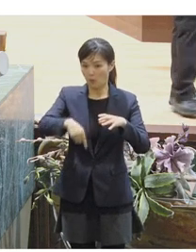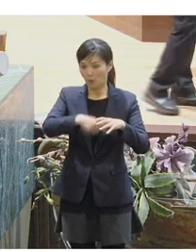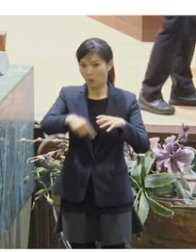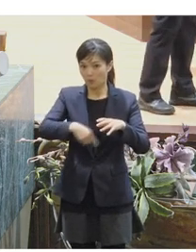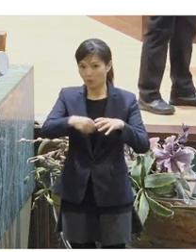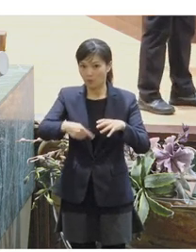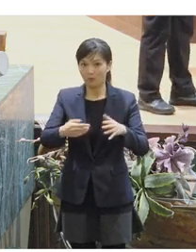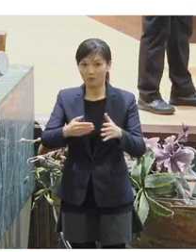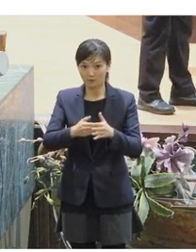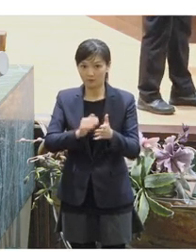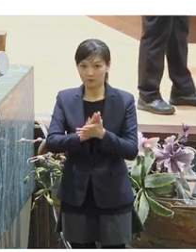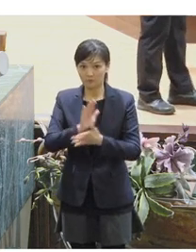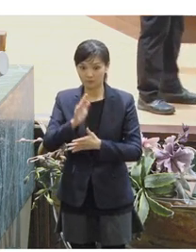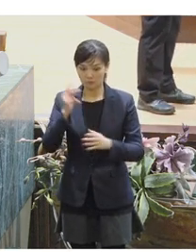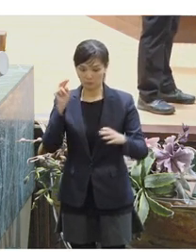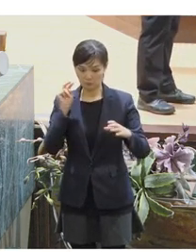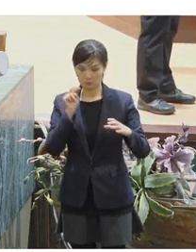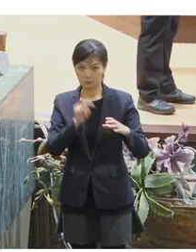好，